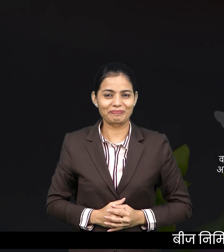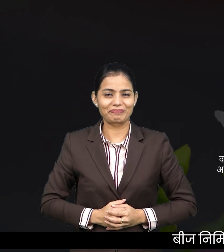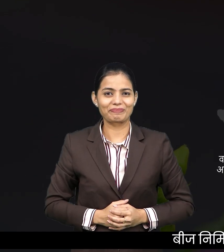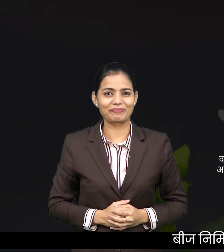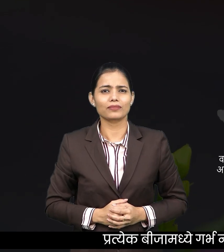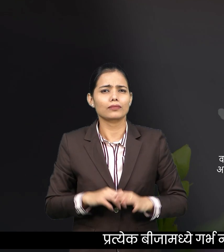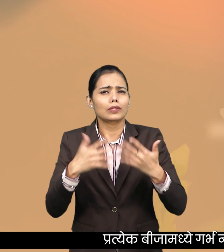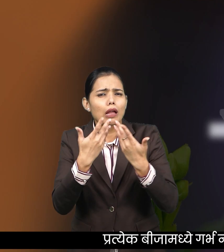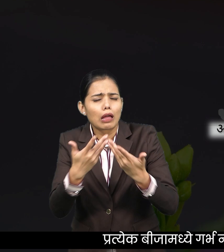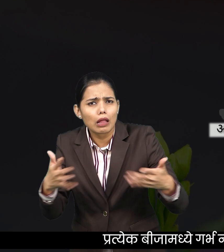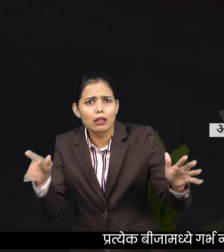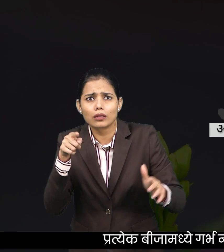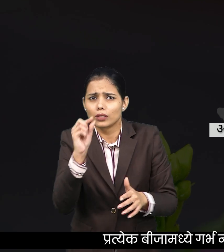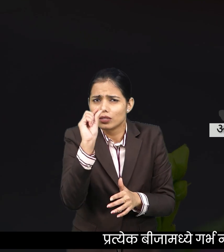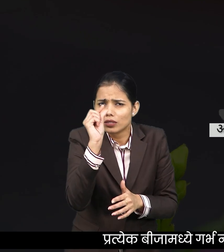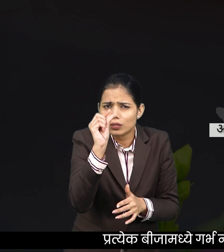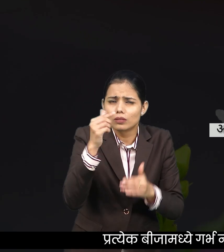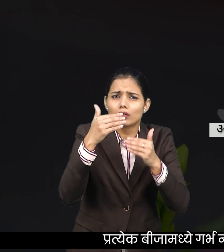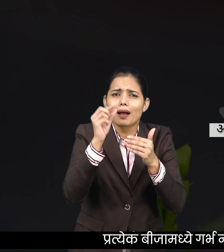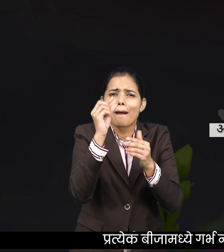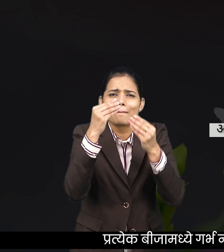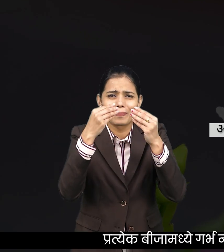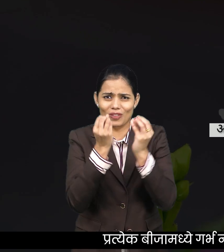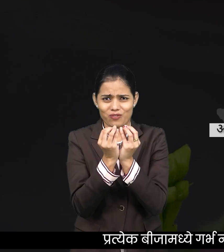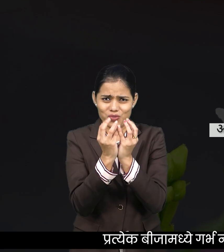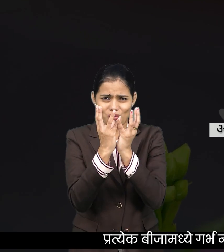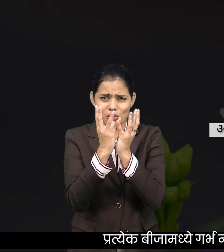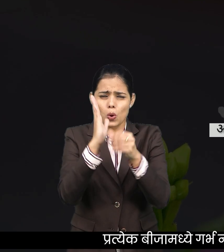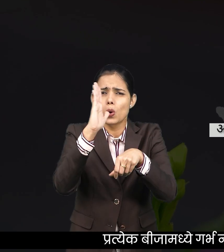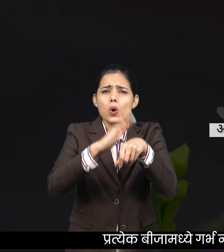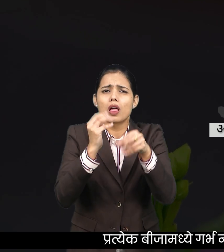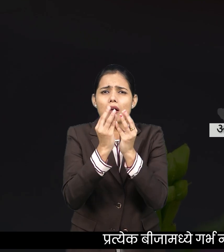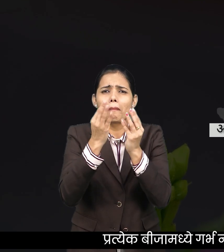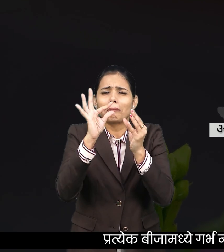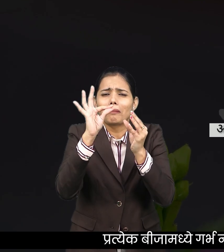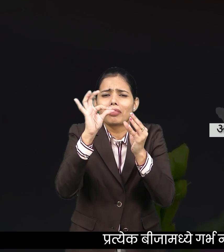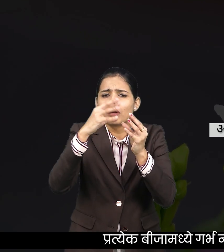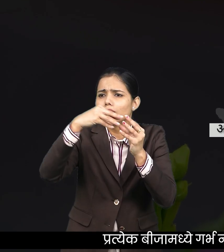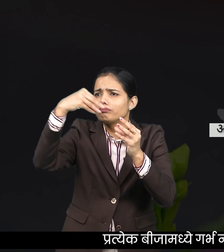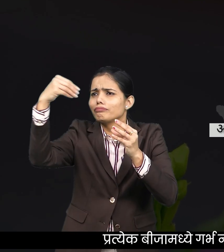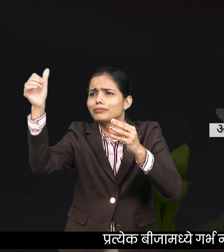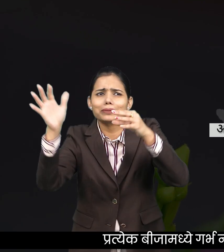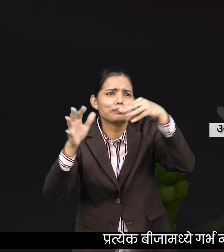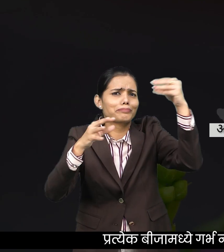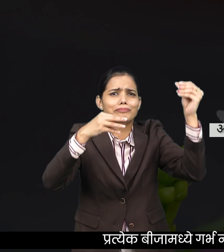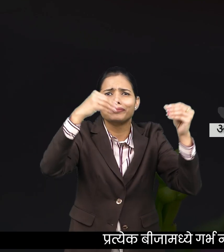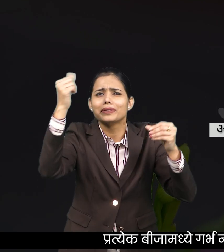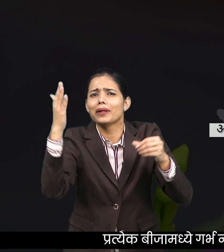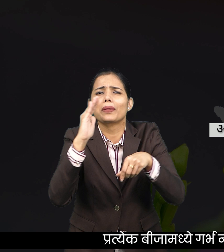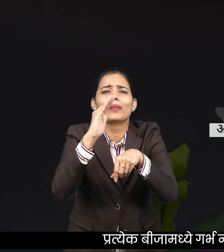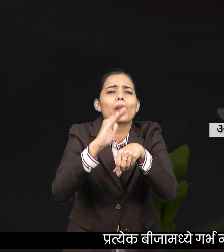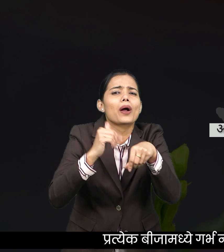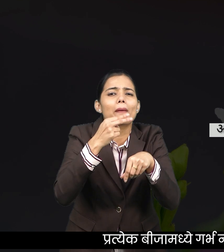प्रसार. प्रत्येक बीजामध्ये गर्भ नावाची एक लहान